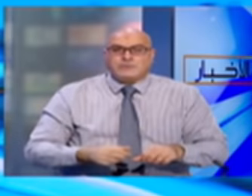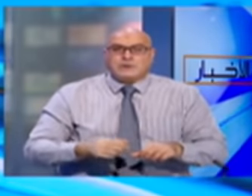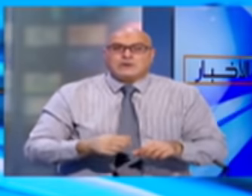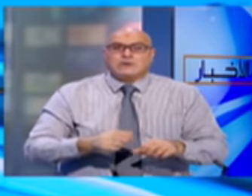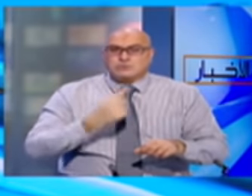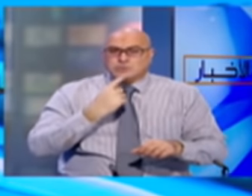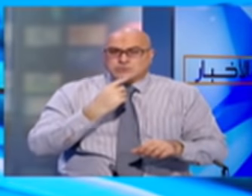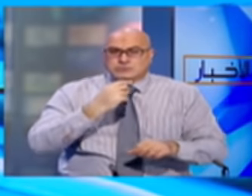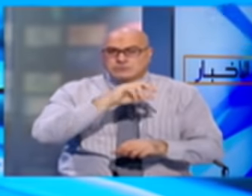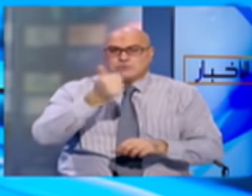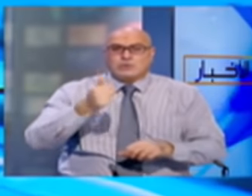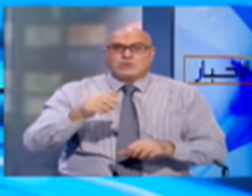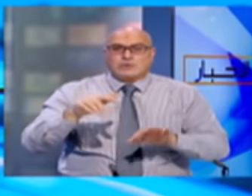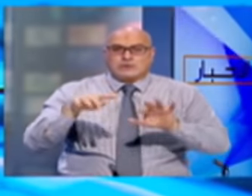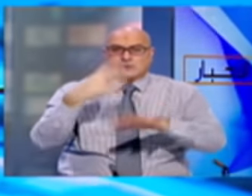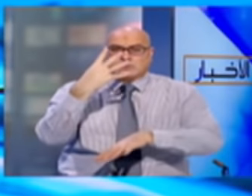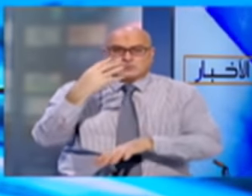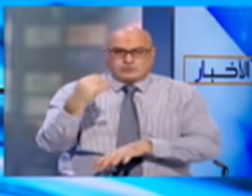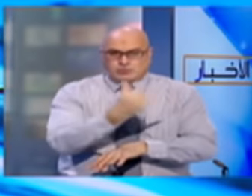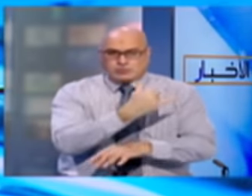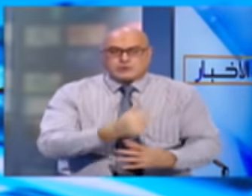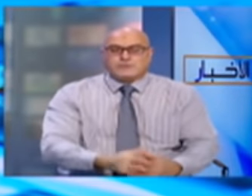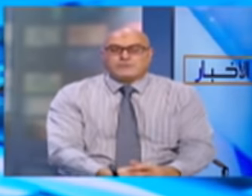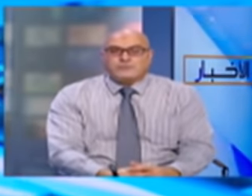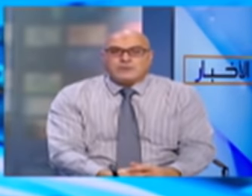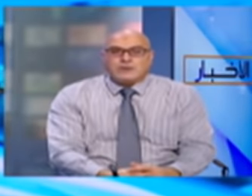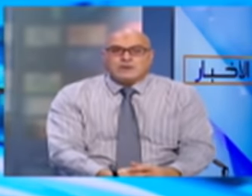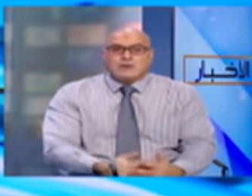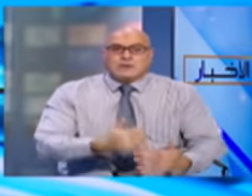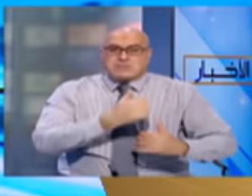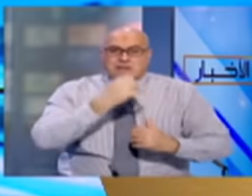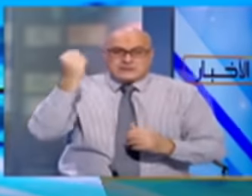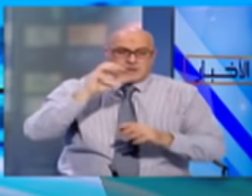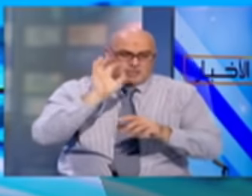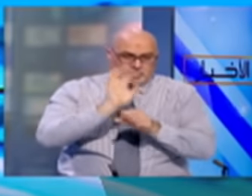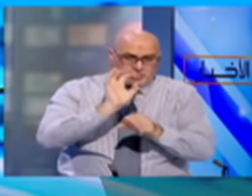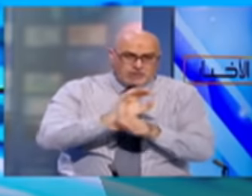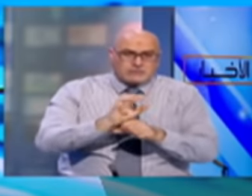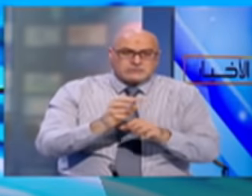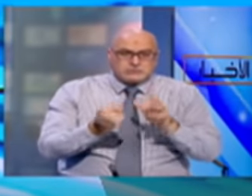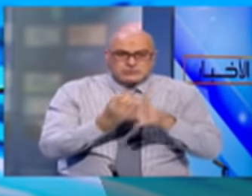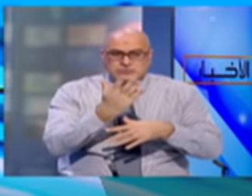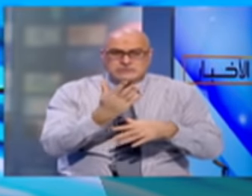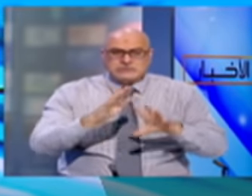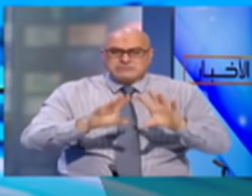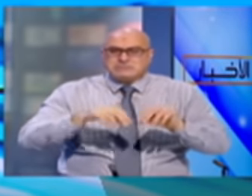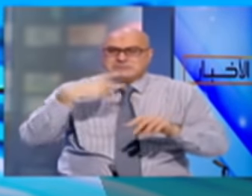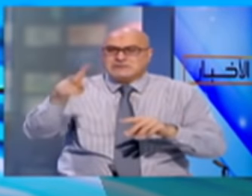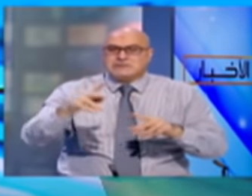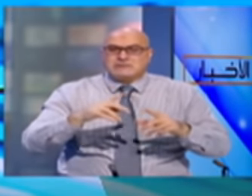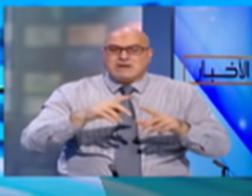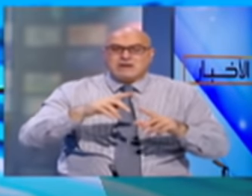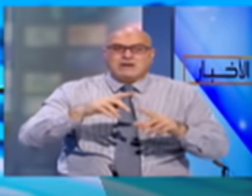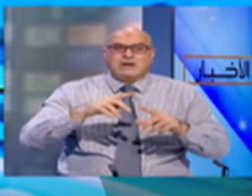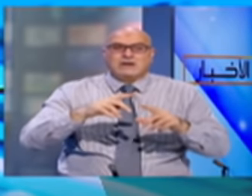لليوم 114 على التوالي بشن هجمات جديدة استهدفت معاقل ونقاط